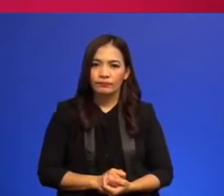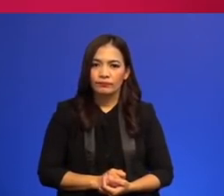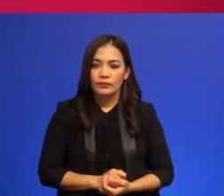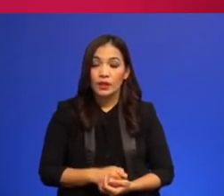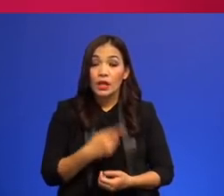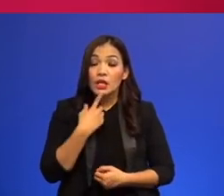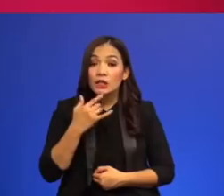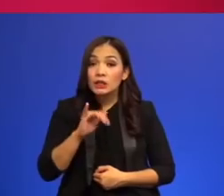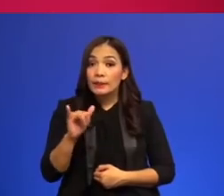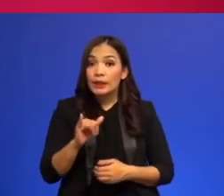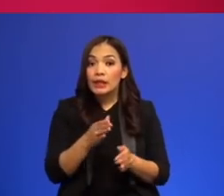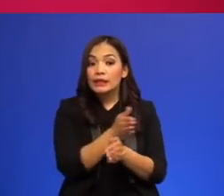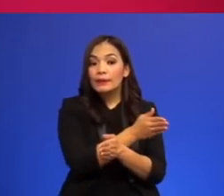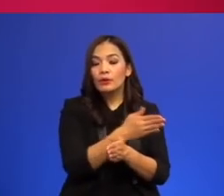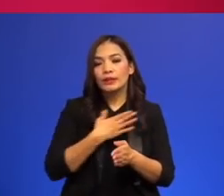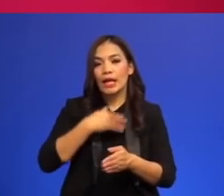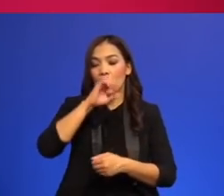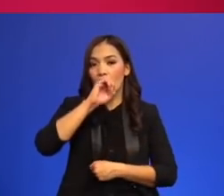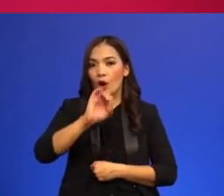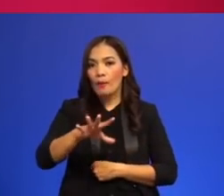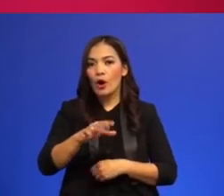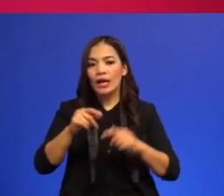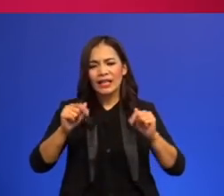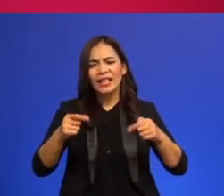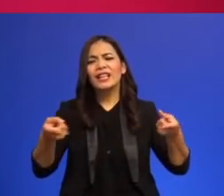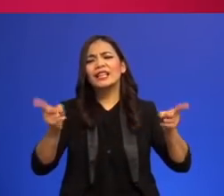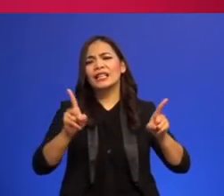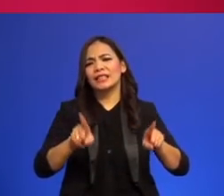Seperti yang tadi saya katakan, fenomena ini adalah